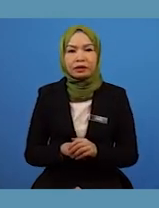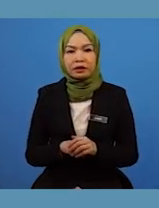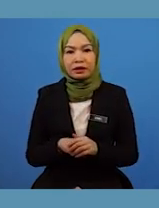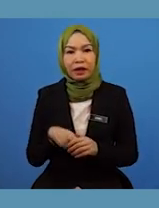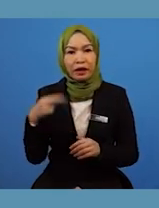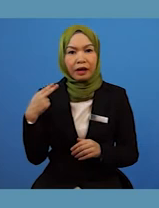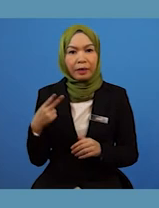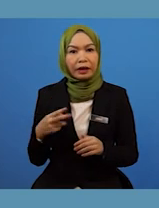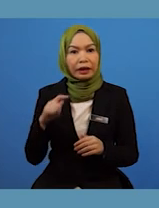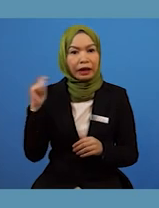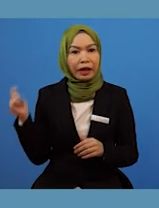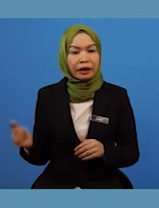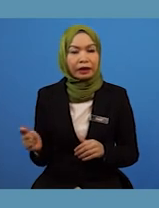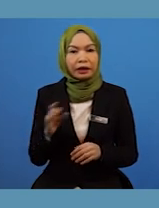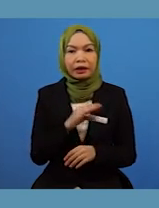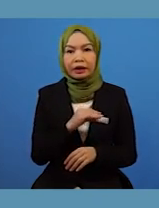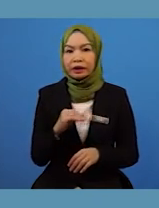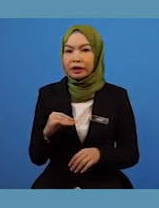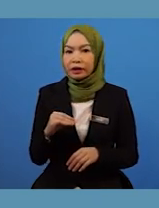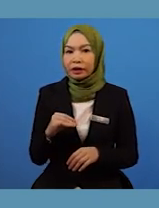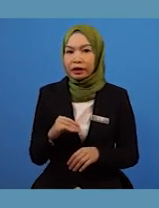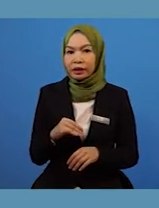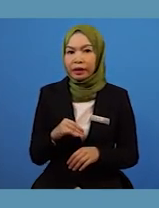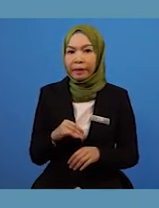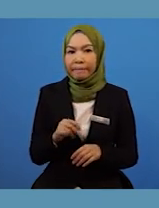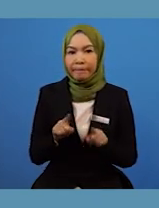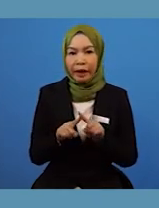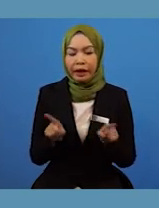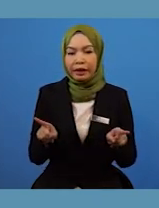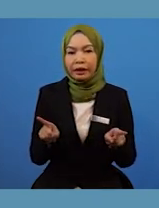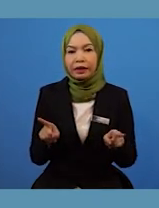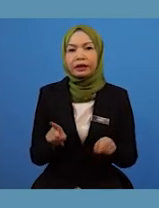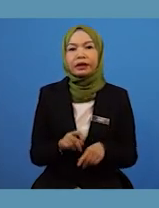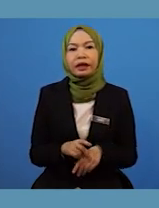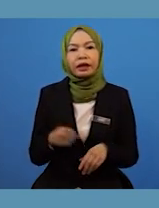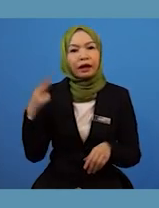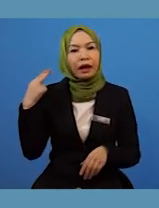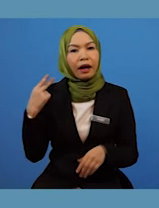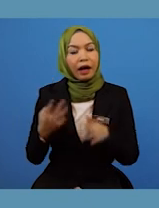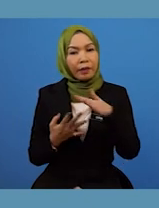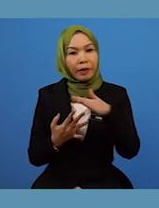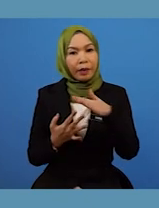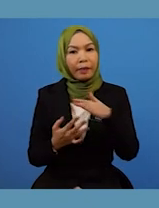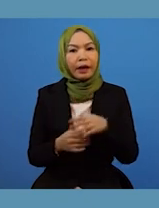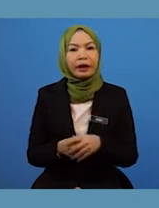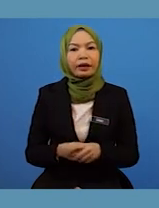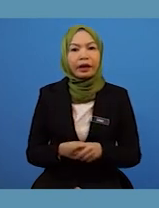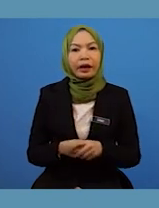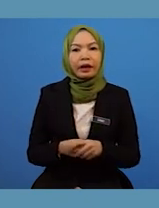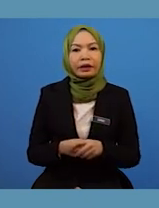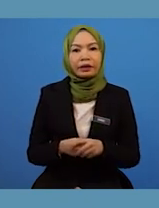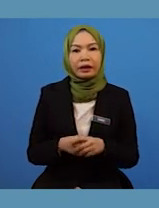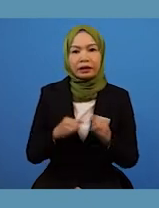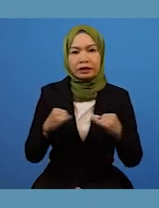tindak balas pembakaran dan membandingkan haba pembakaran pelbagai